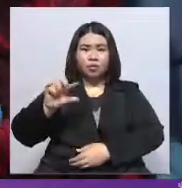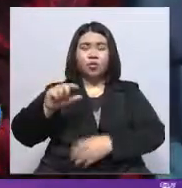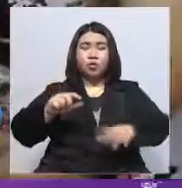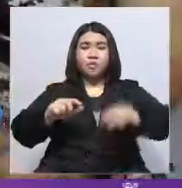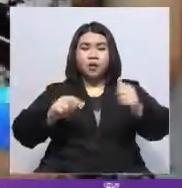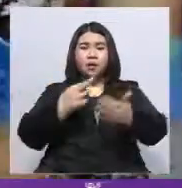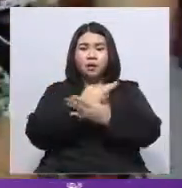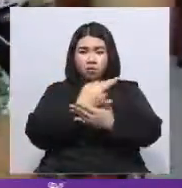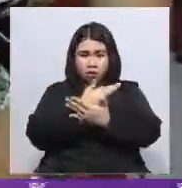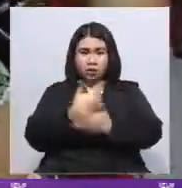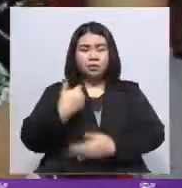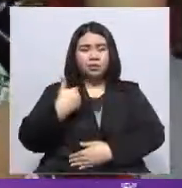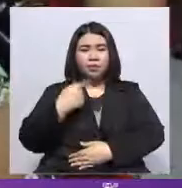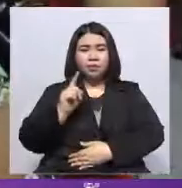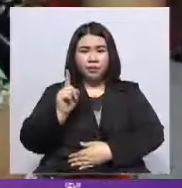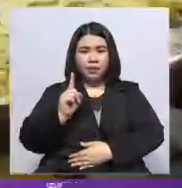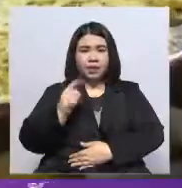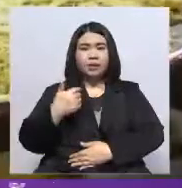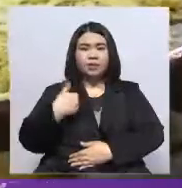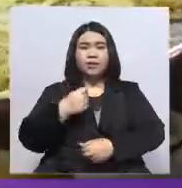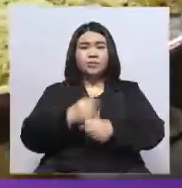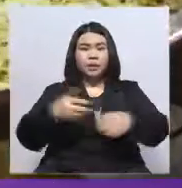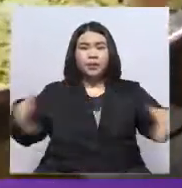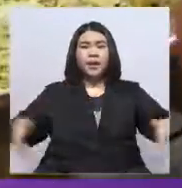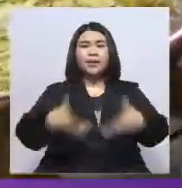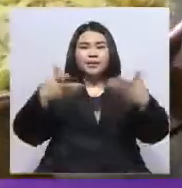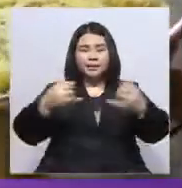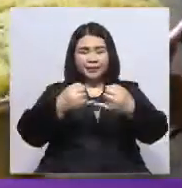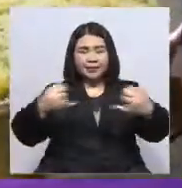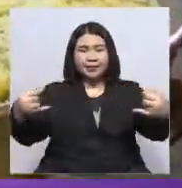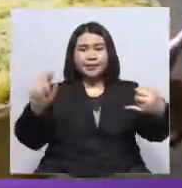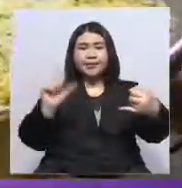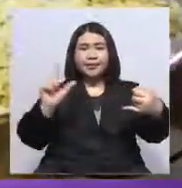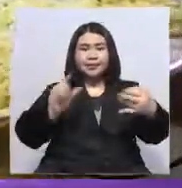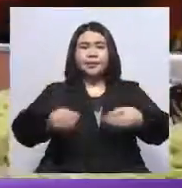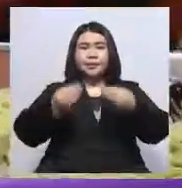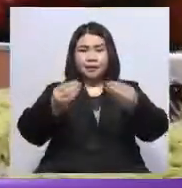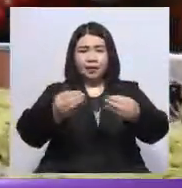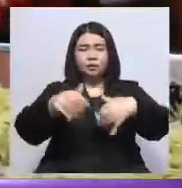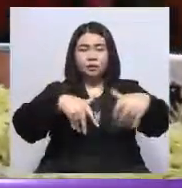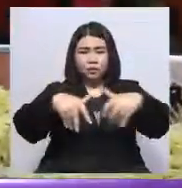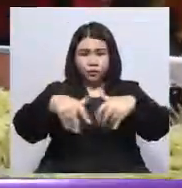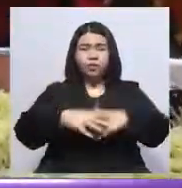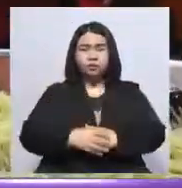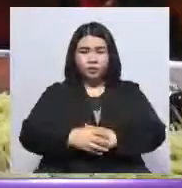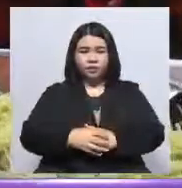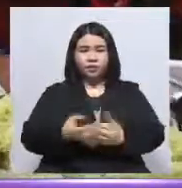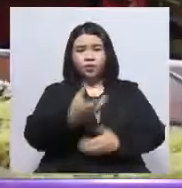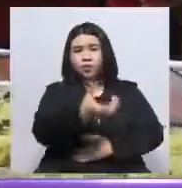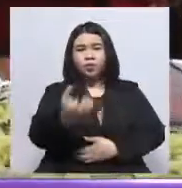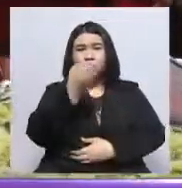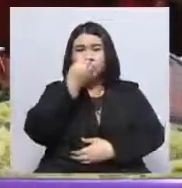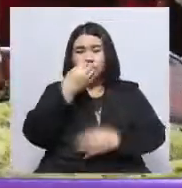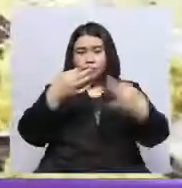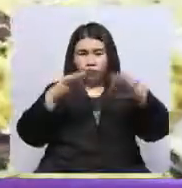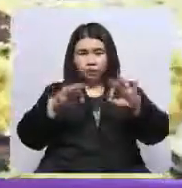ราชบุรีซึ่งในงานก็มีการผัดหมี่มงคลแจกจ่ายให้กับประชาชนและนักท่องเที่ยวที่มาเที่ยวชมงานในการรับ